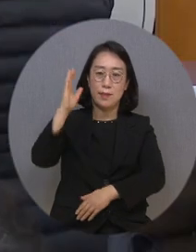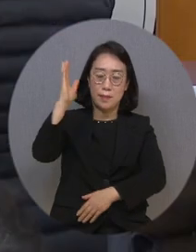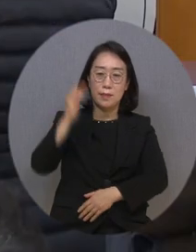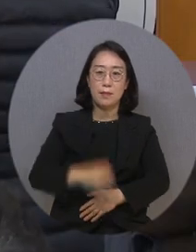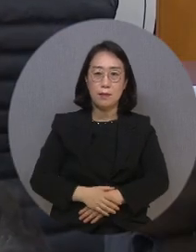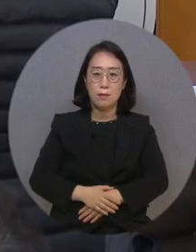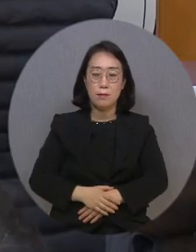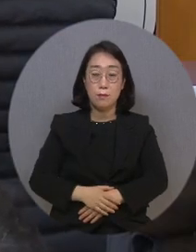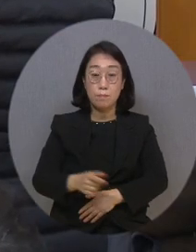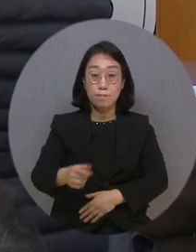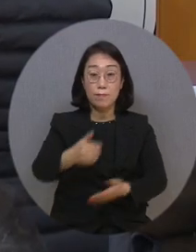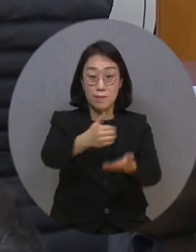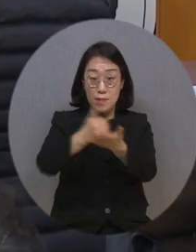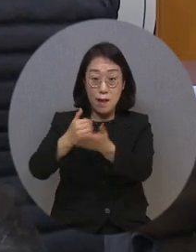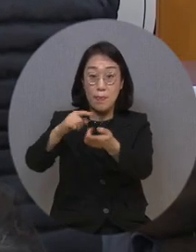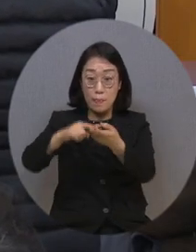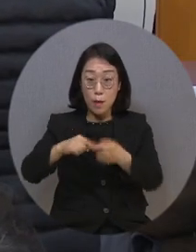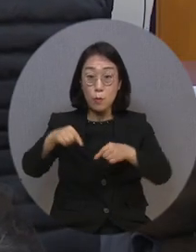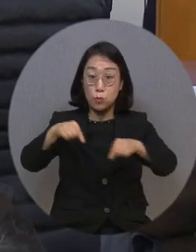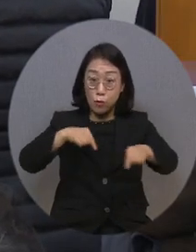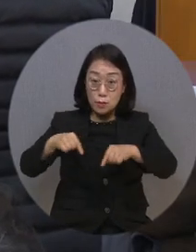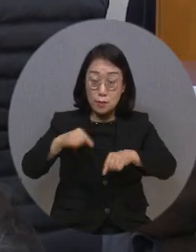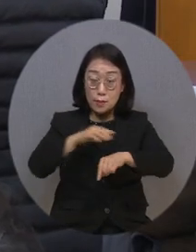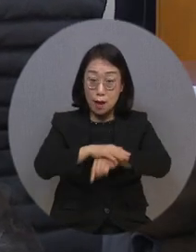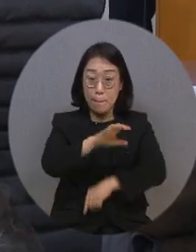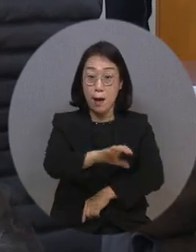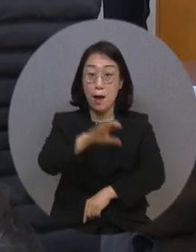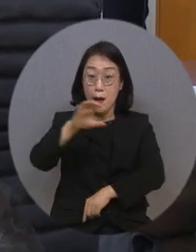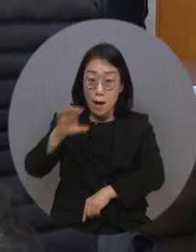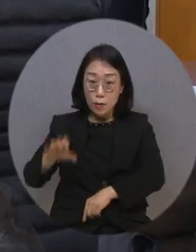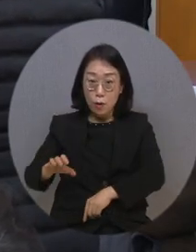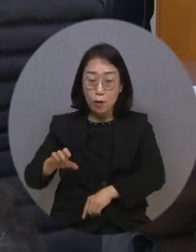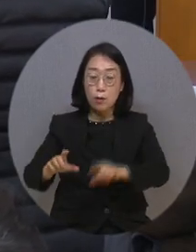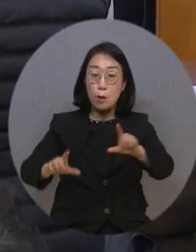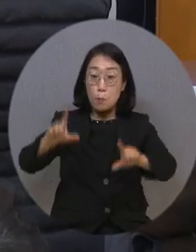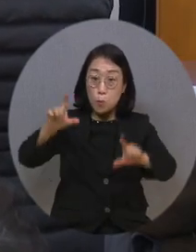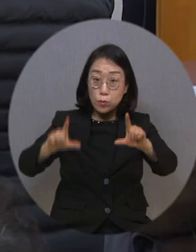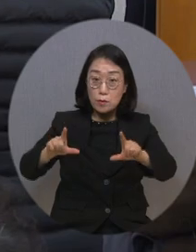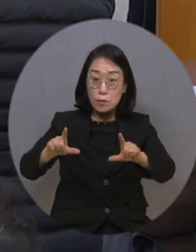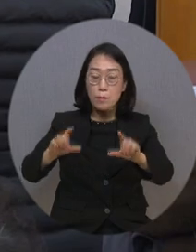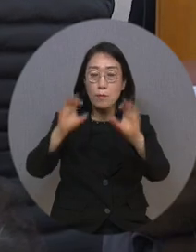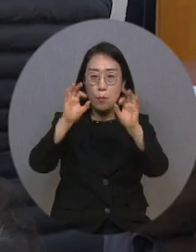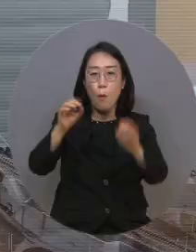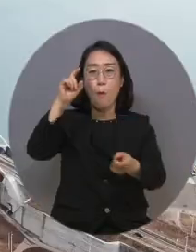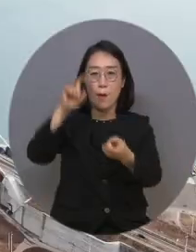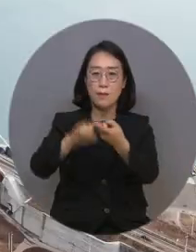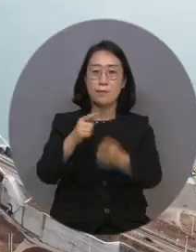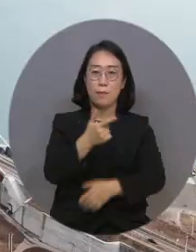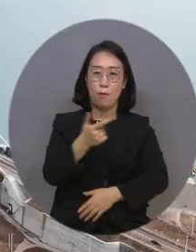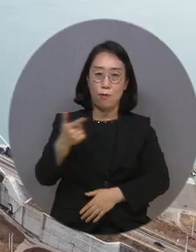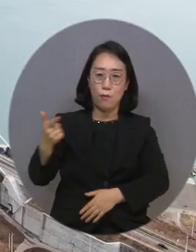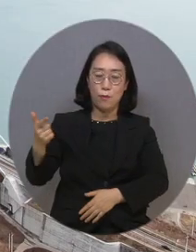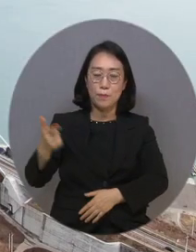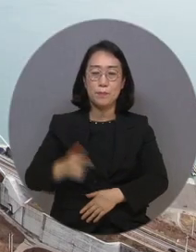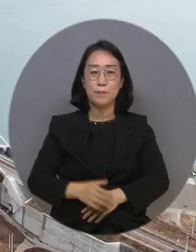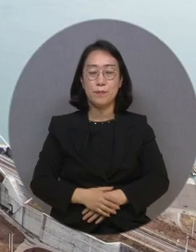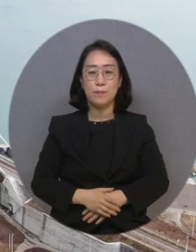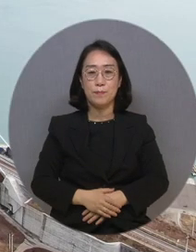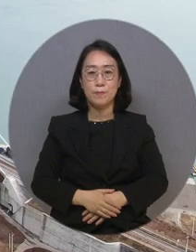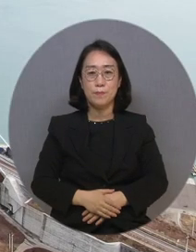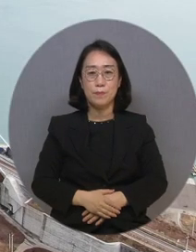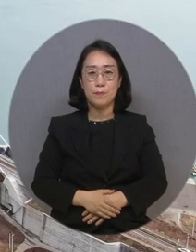밝혀 국민의 제안을 군정에 적극 반영하는 고흥군의 소통행정이 주목됩니다 복지티비 뉴스